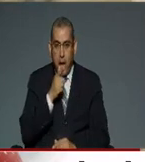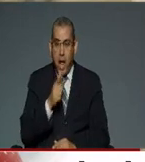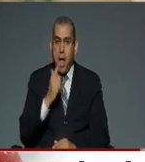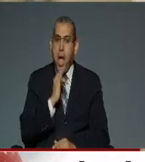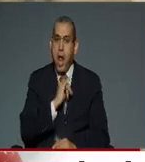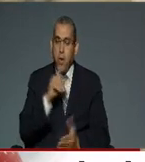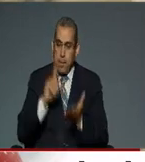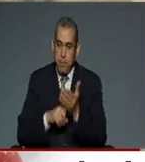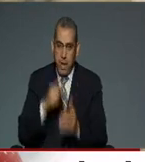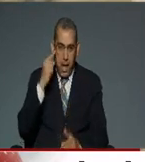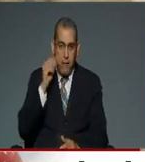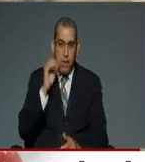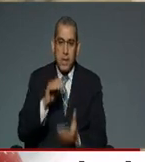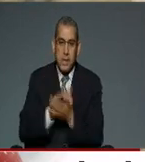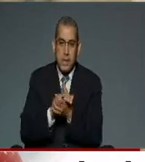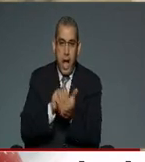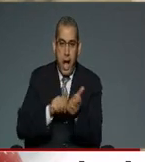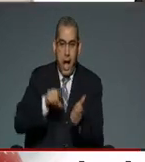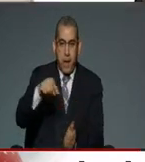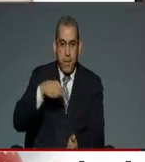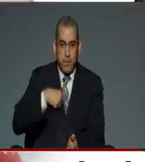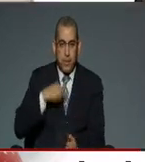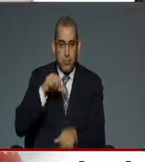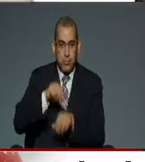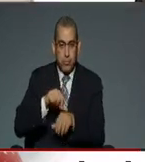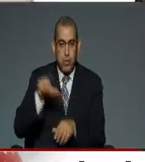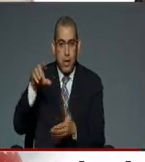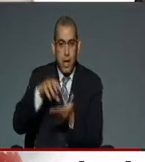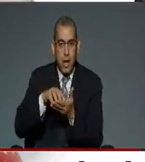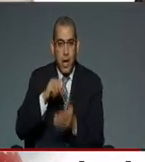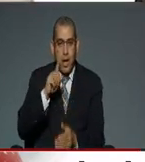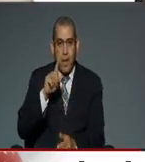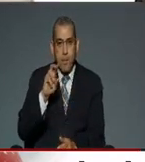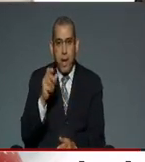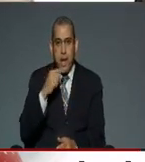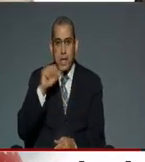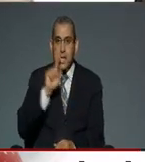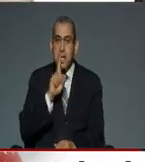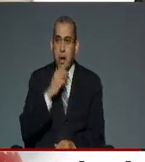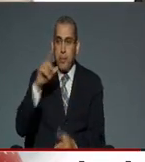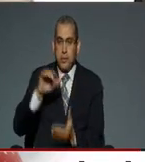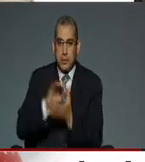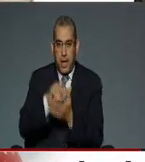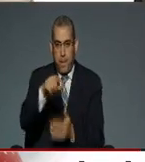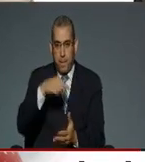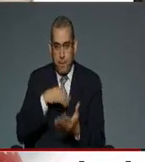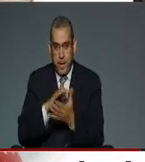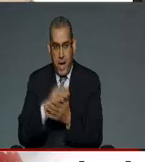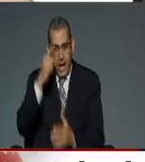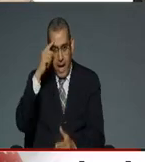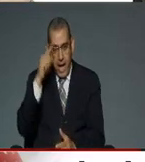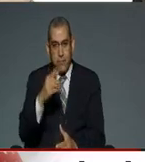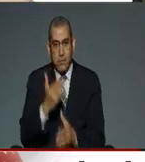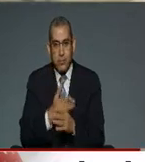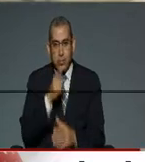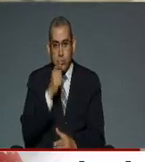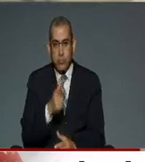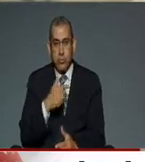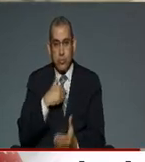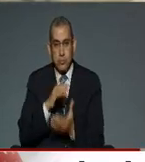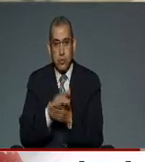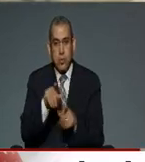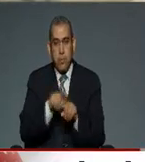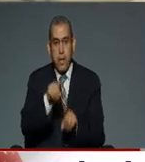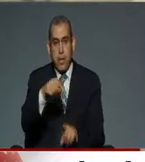لديكم صديق ممثل في جمهورية صربيا. نحن نرحب بزيارتكم على المستوى الرئاسي